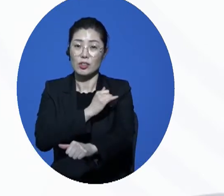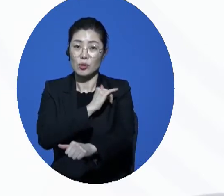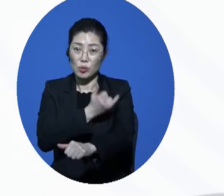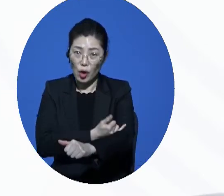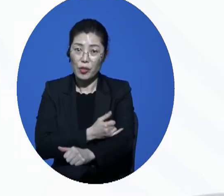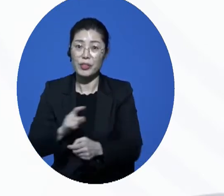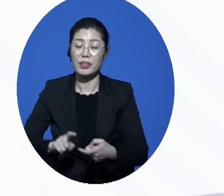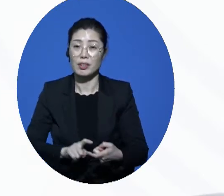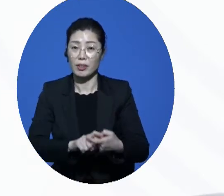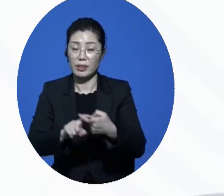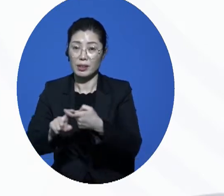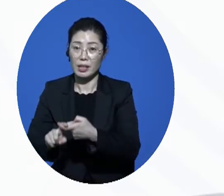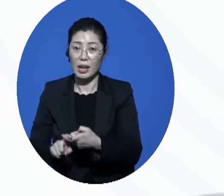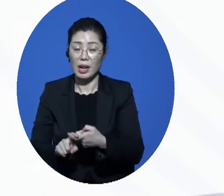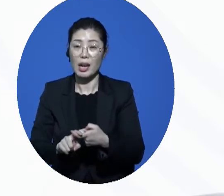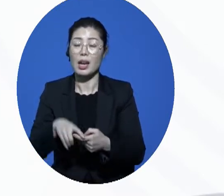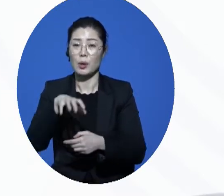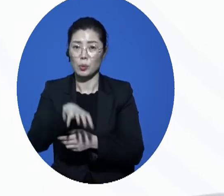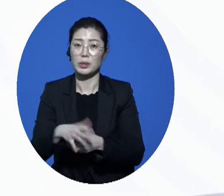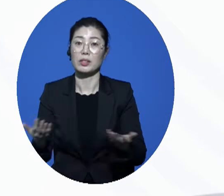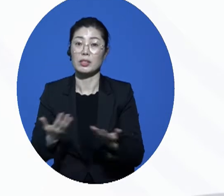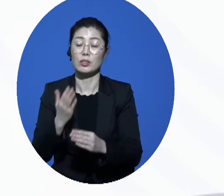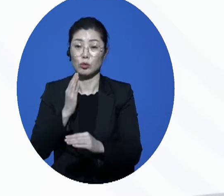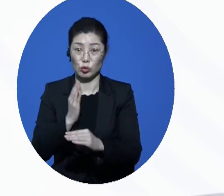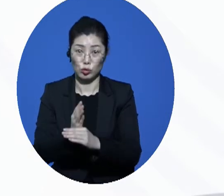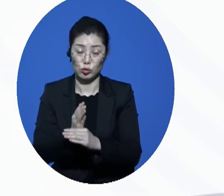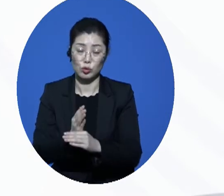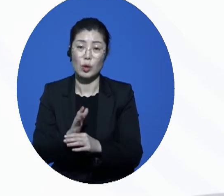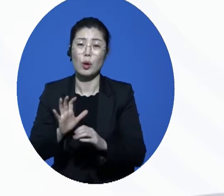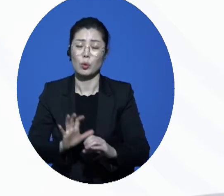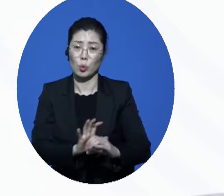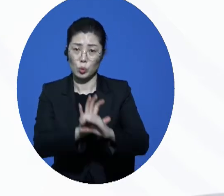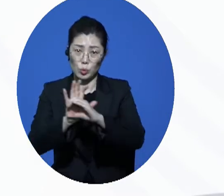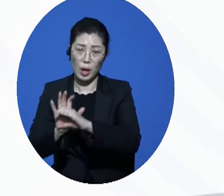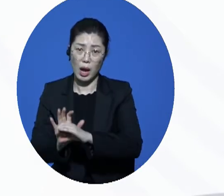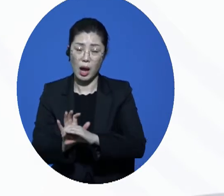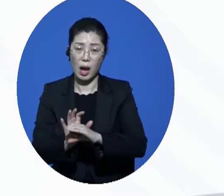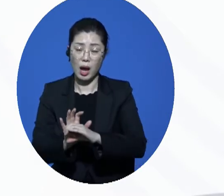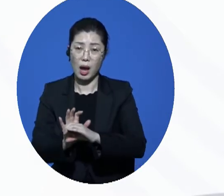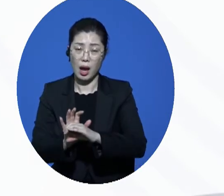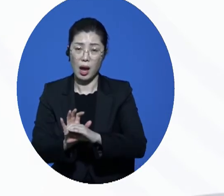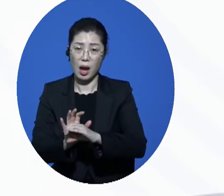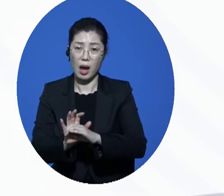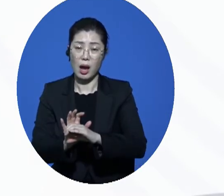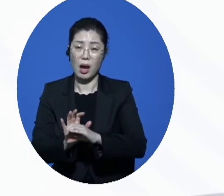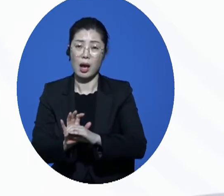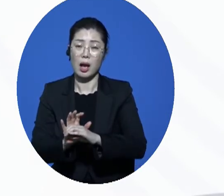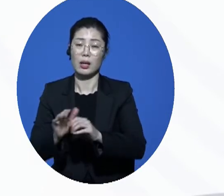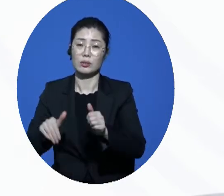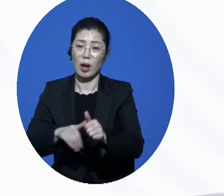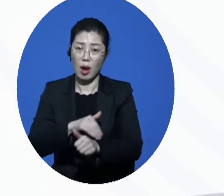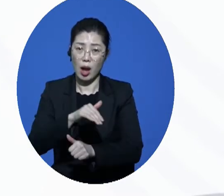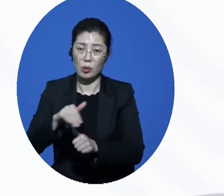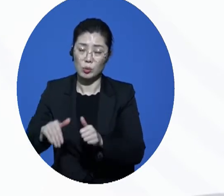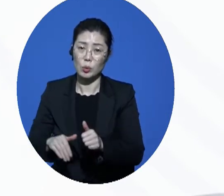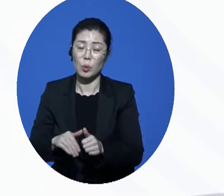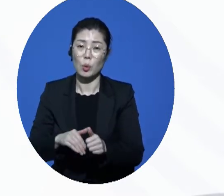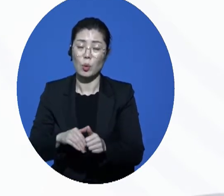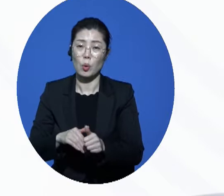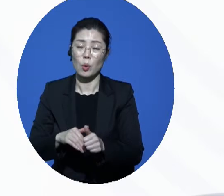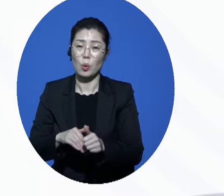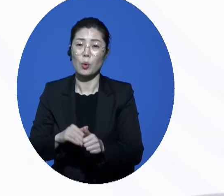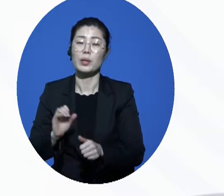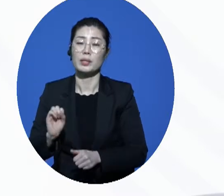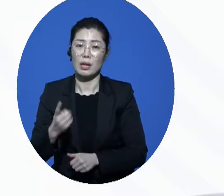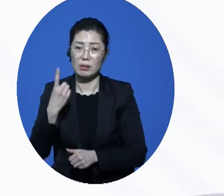인권연대에서 지금 속하고 있습니다. 그런데 이제 코로나19로 인해서 저희